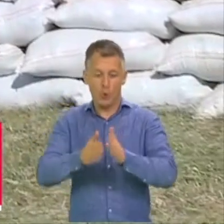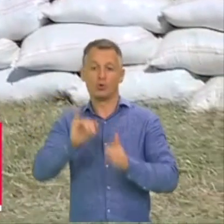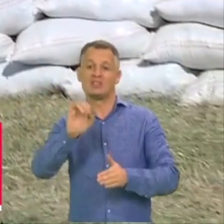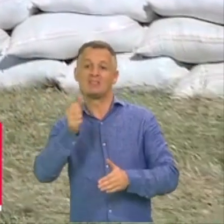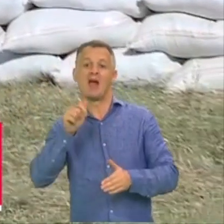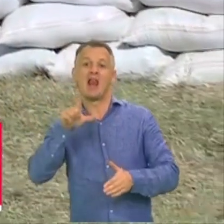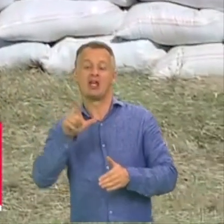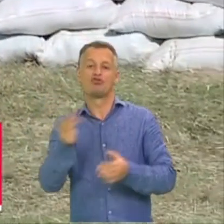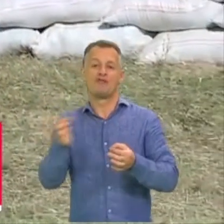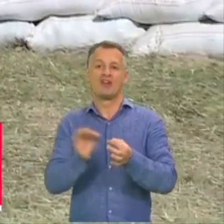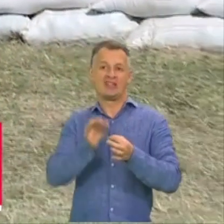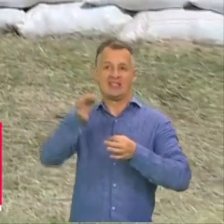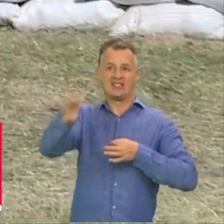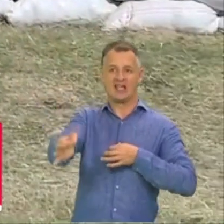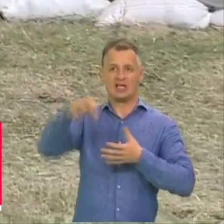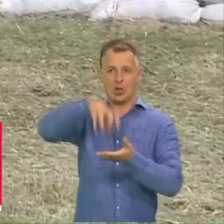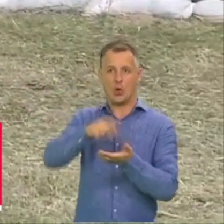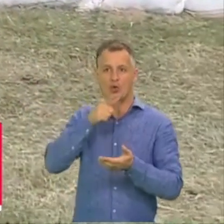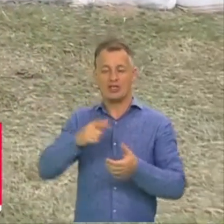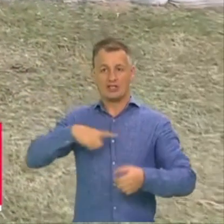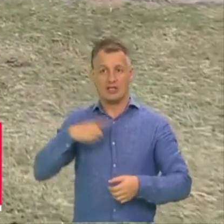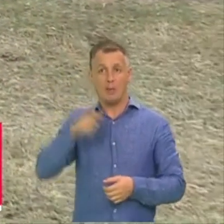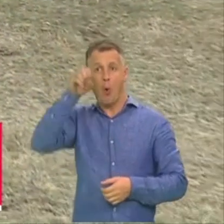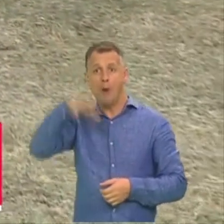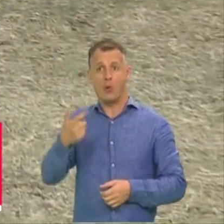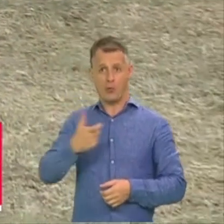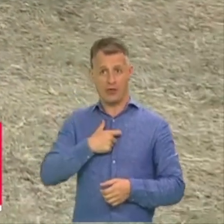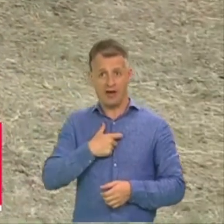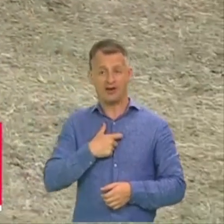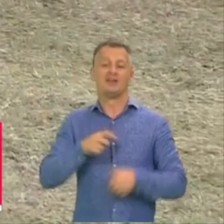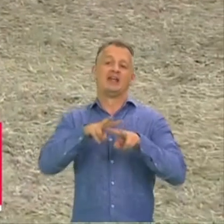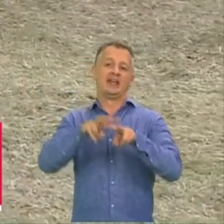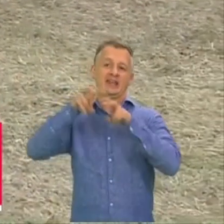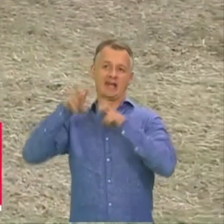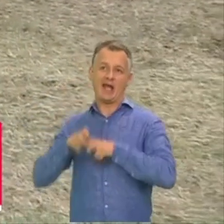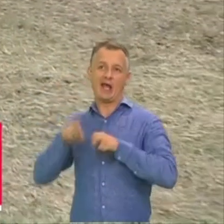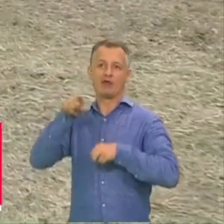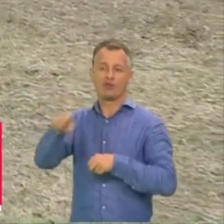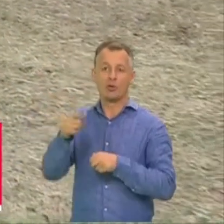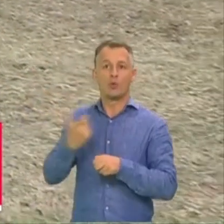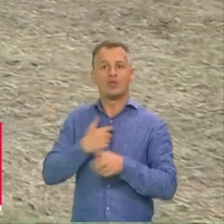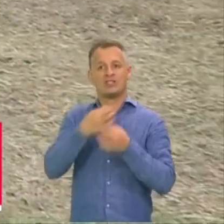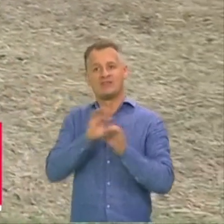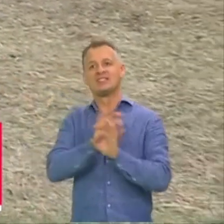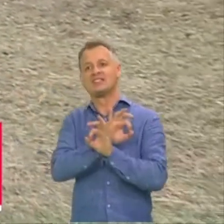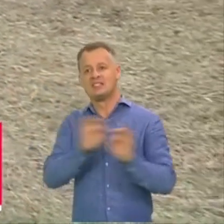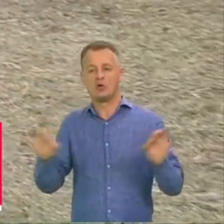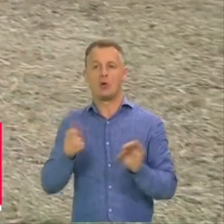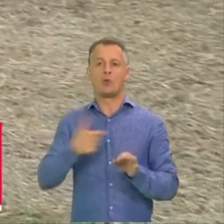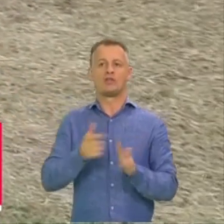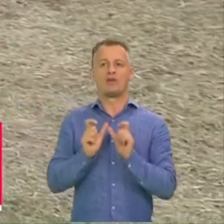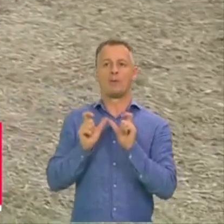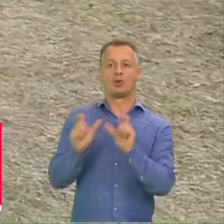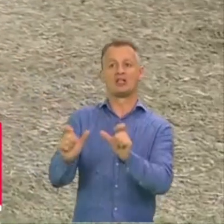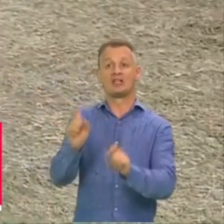numai câteva sute de metri de punctul în care ne aflăm, oamenii se vor putea totuși retrage aici, vor putea fi în siguranță și vor putea fi protejați